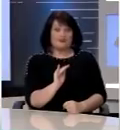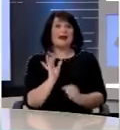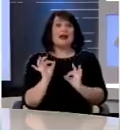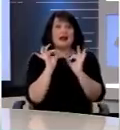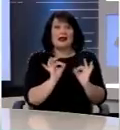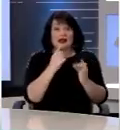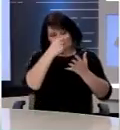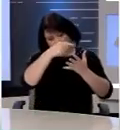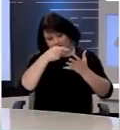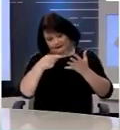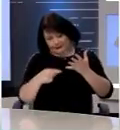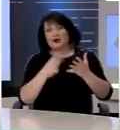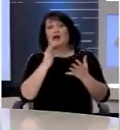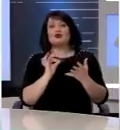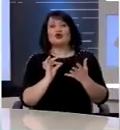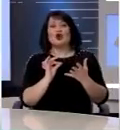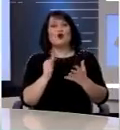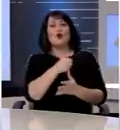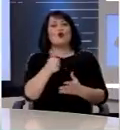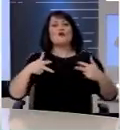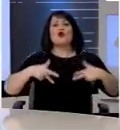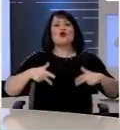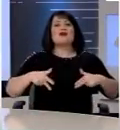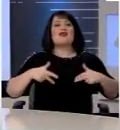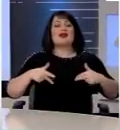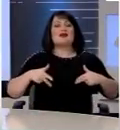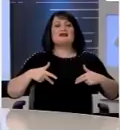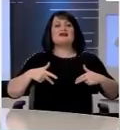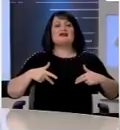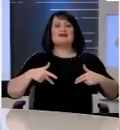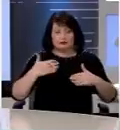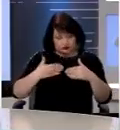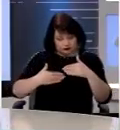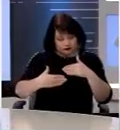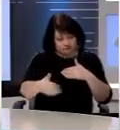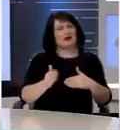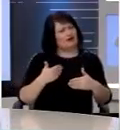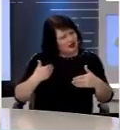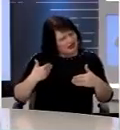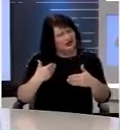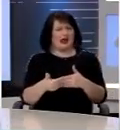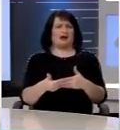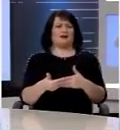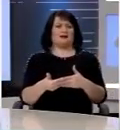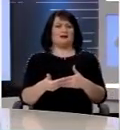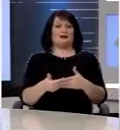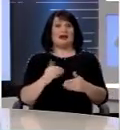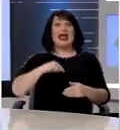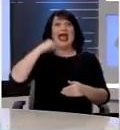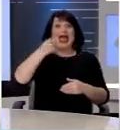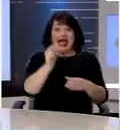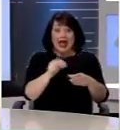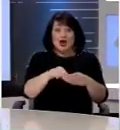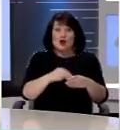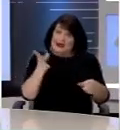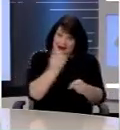ακριβώς για τους παραπάνω λόγους, δεν θα είναι μόνο μια κυβέρνηση η οποία θα φτάσει στο τέλος της θητείας της, αλλά θα κερδίσει και τις επόμενες εκλογές,